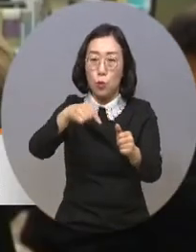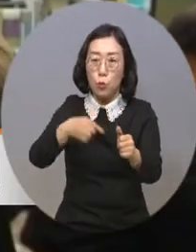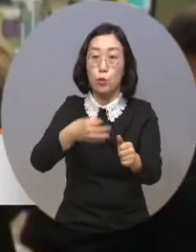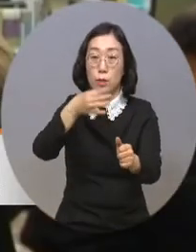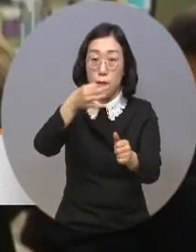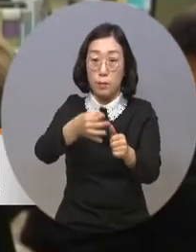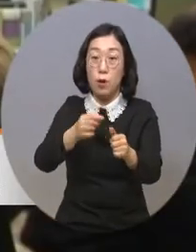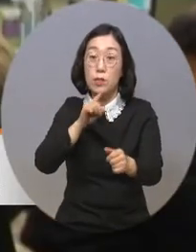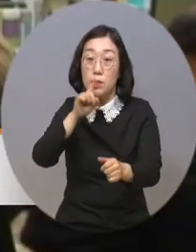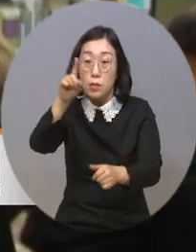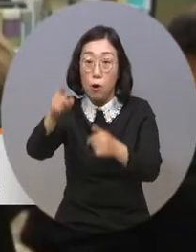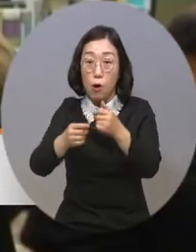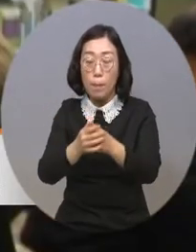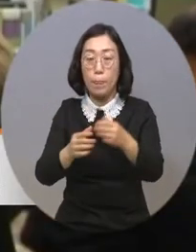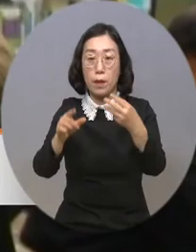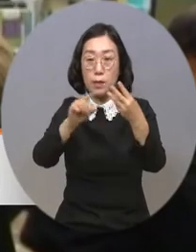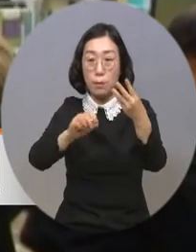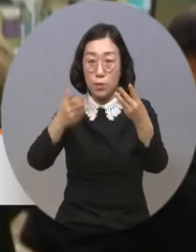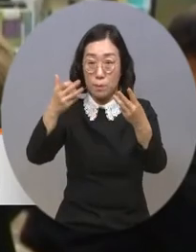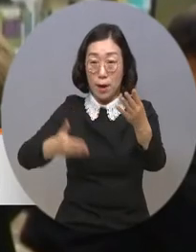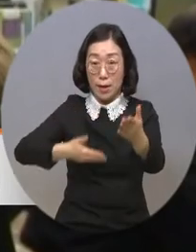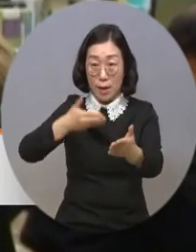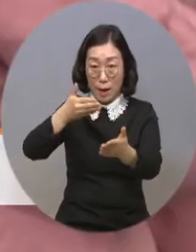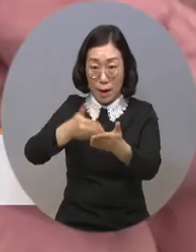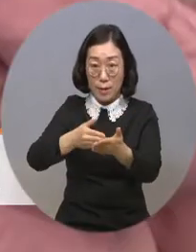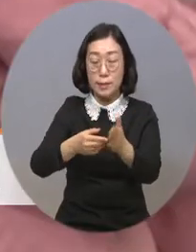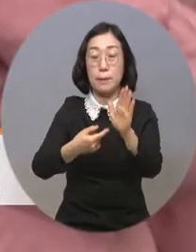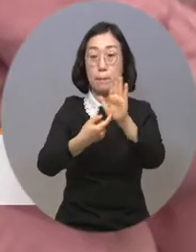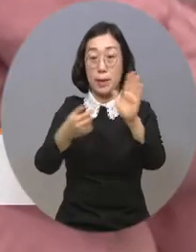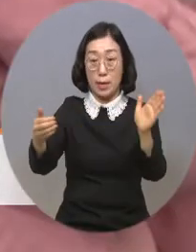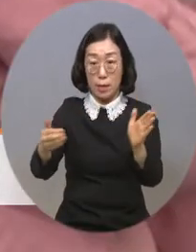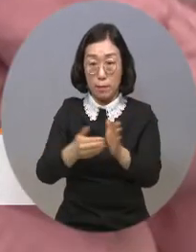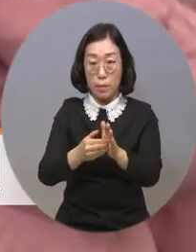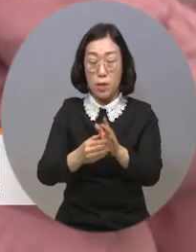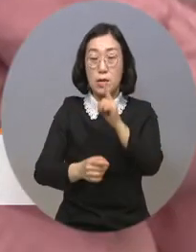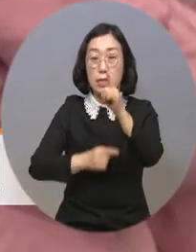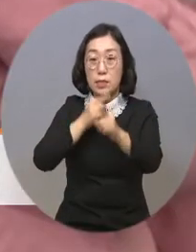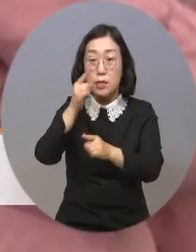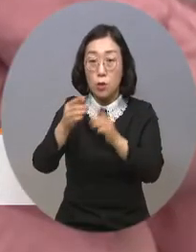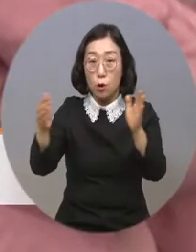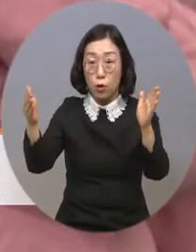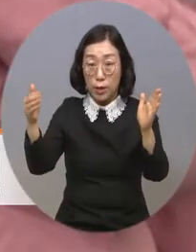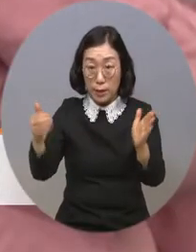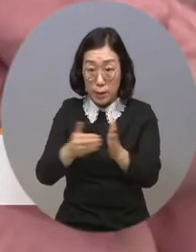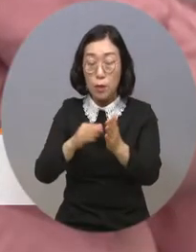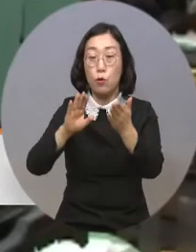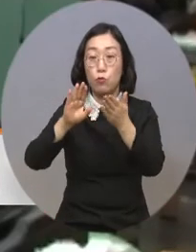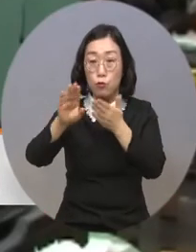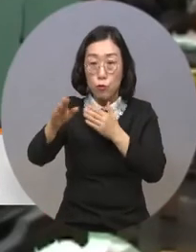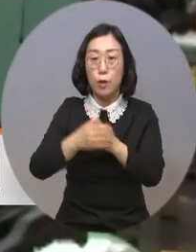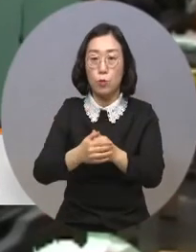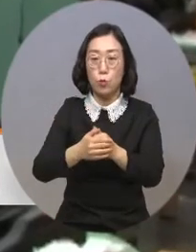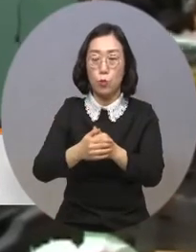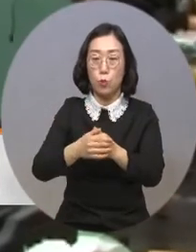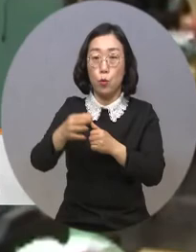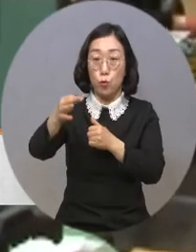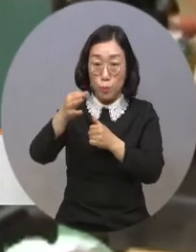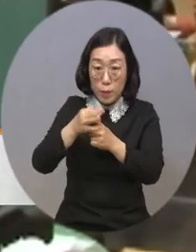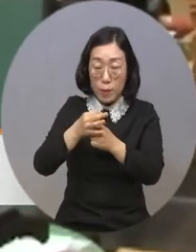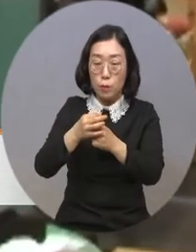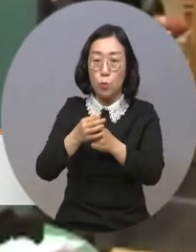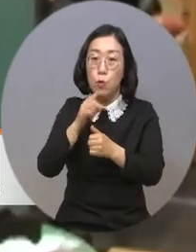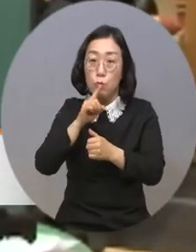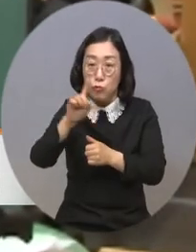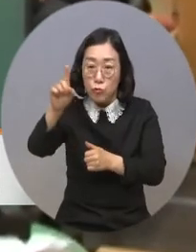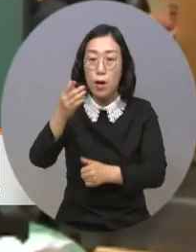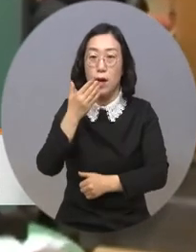신청 기간을 이달 18일까지 운영합니다. 집중 신청 기간 이후에도 교육급여와 교육비를 연중 신청할